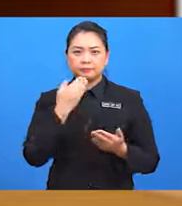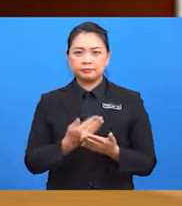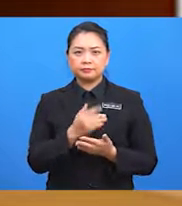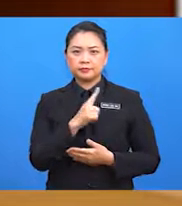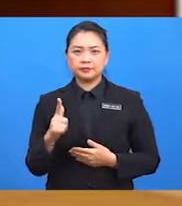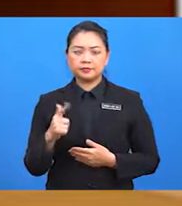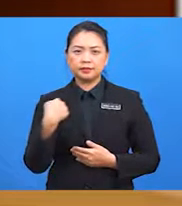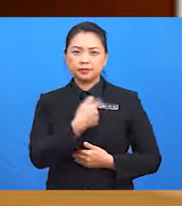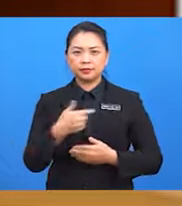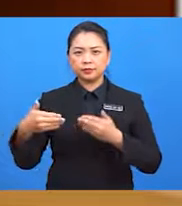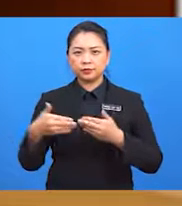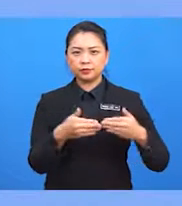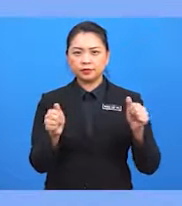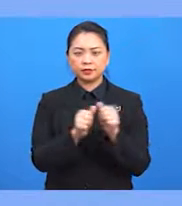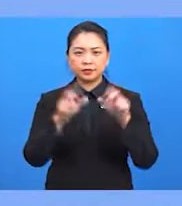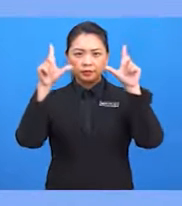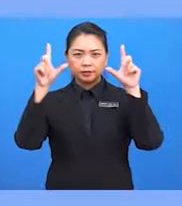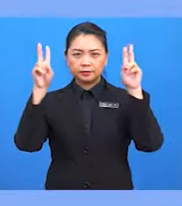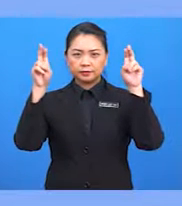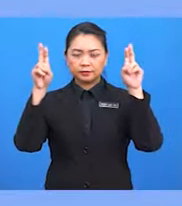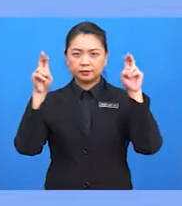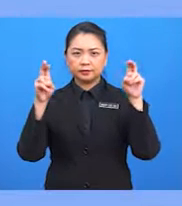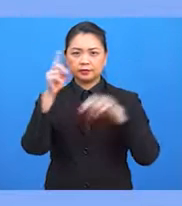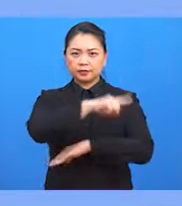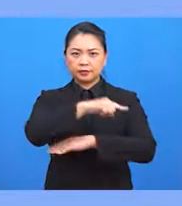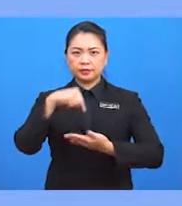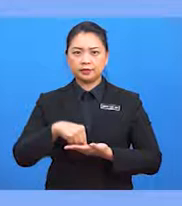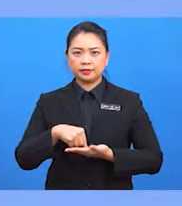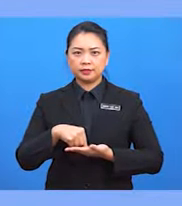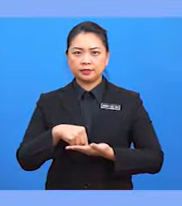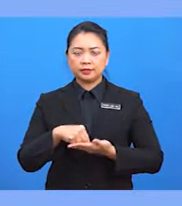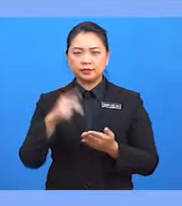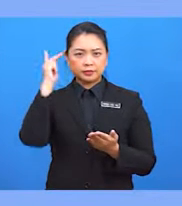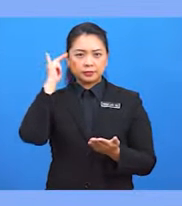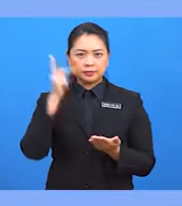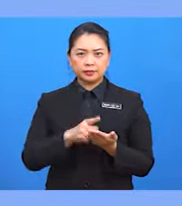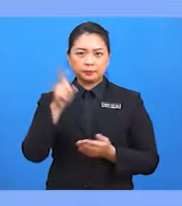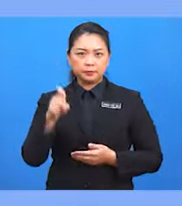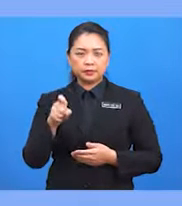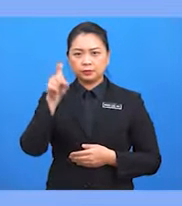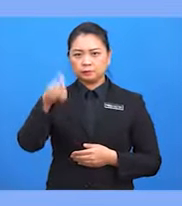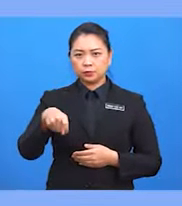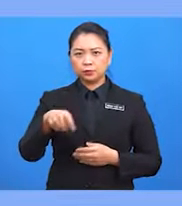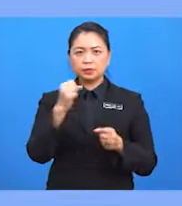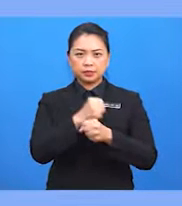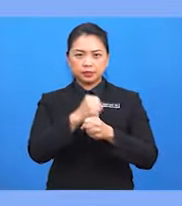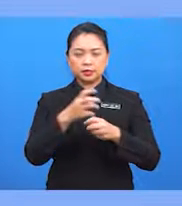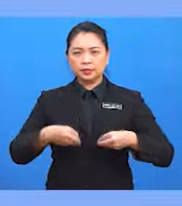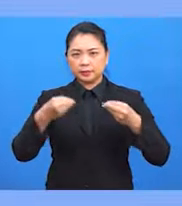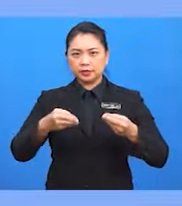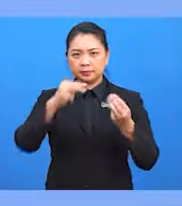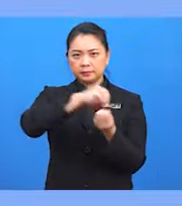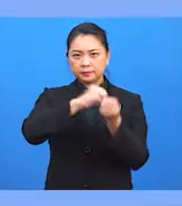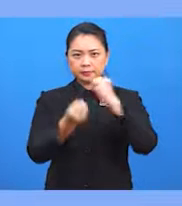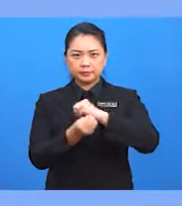Baiklah, kita teruskan dengan topik pembelajaran kita pada hari ini iaitu mengenal pasti keperluan kerja bagi